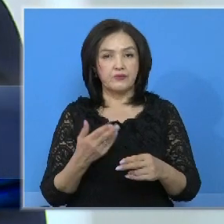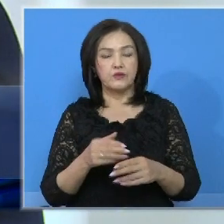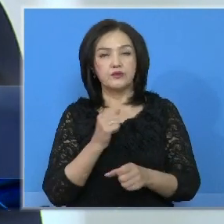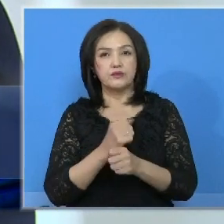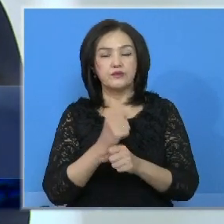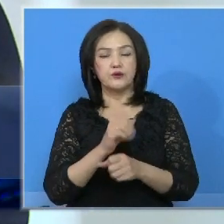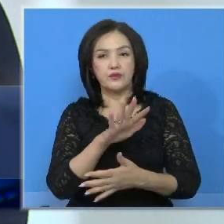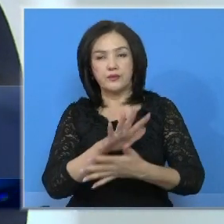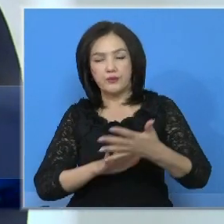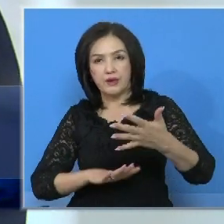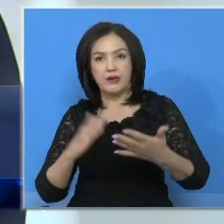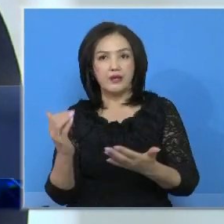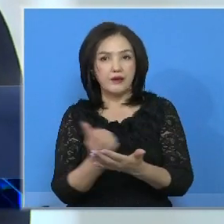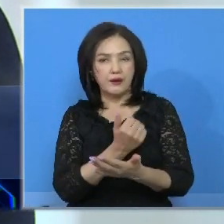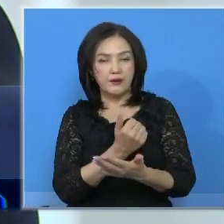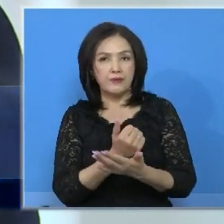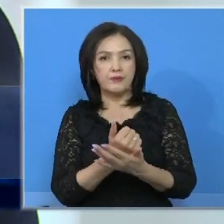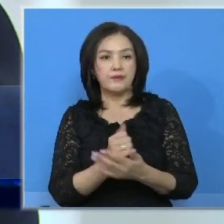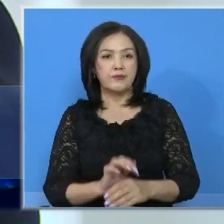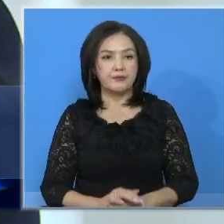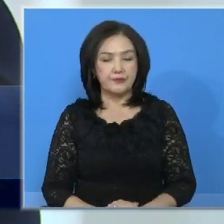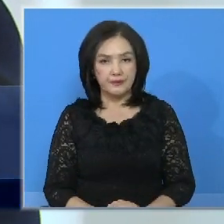қарай өзінің жалғасын табады.